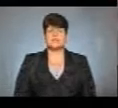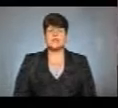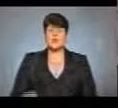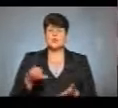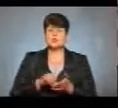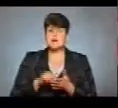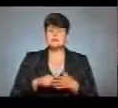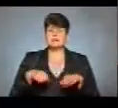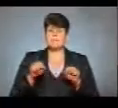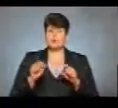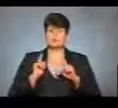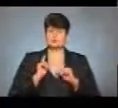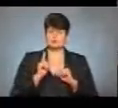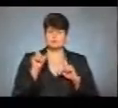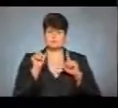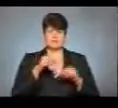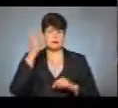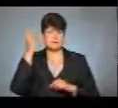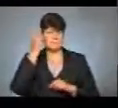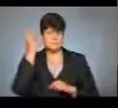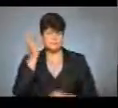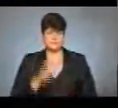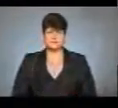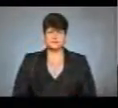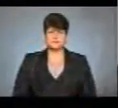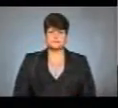Учасники мотопробігу з Тернополя вирушили до Хмельницького.